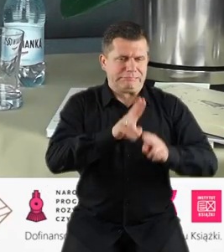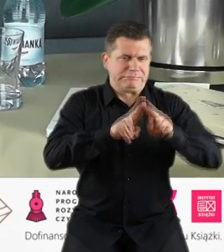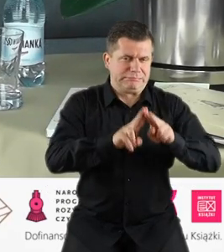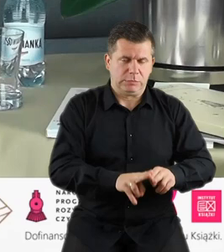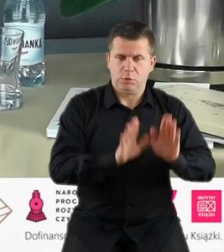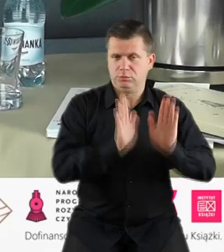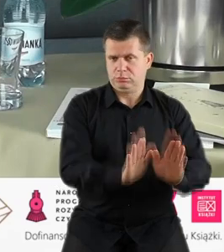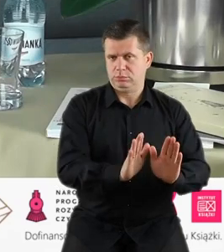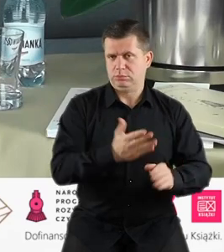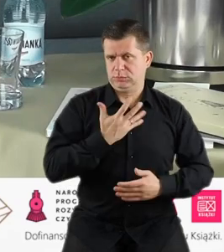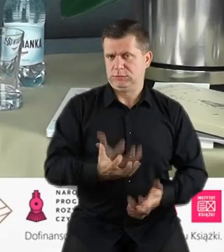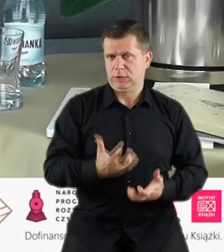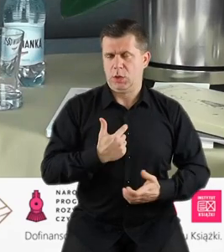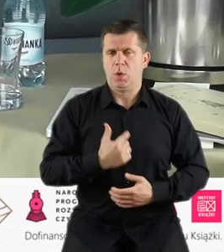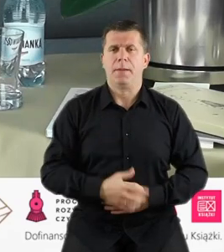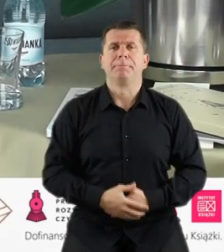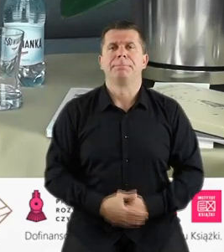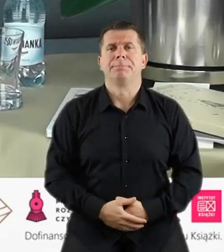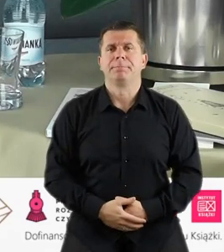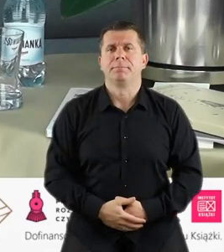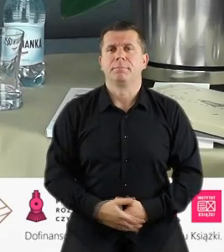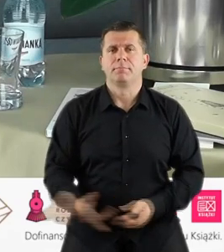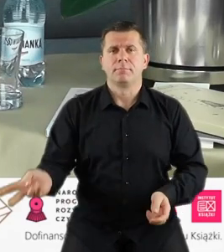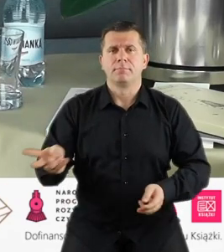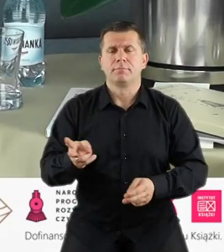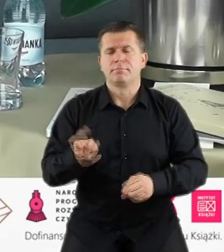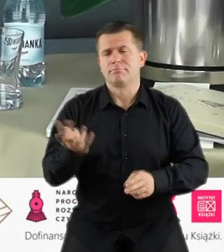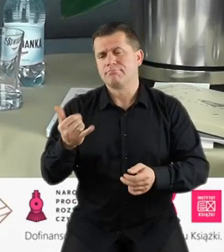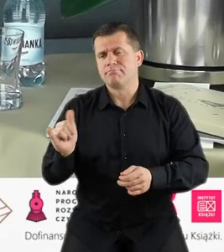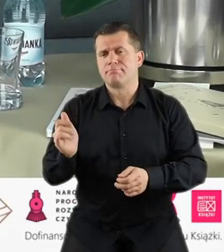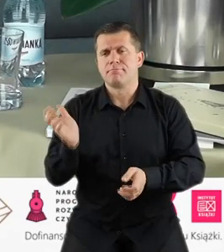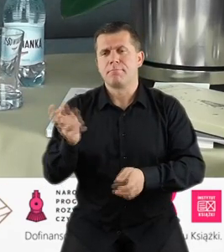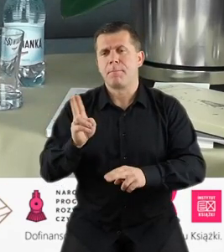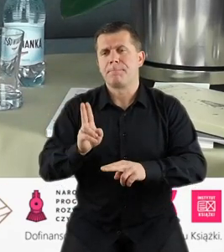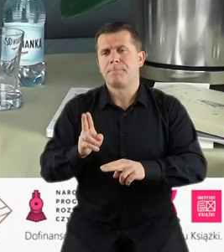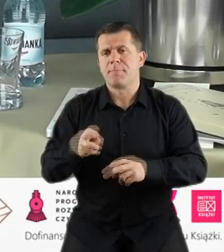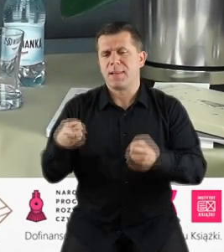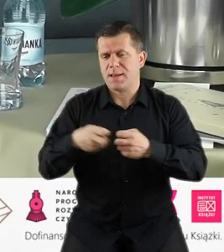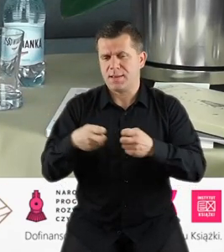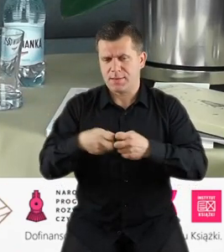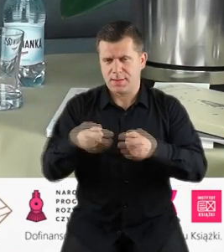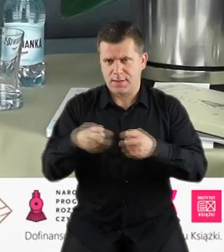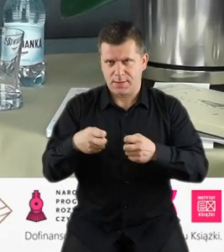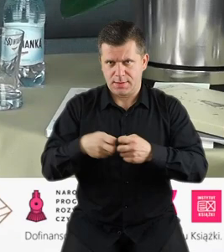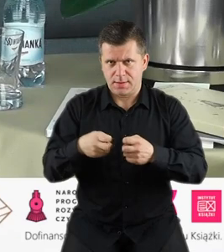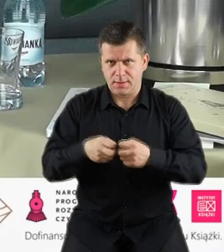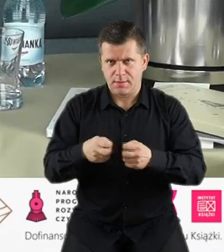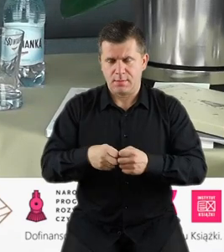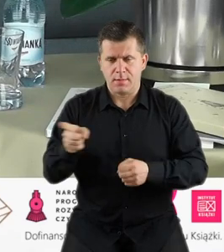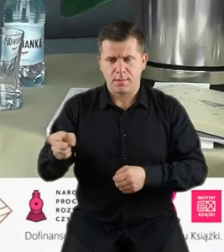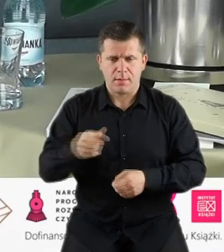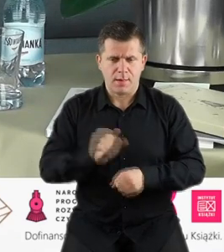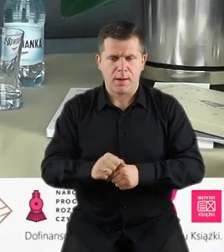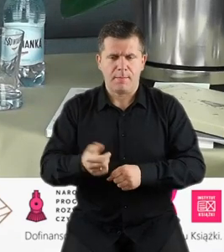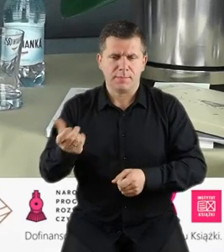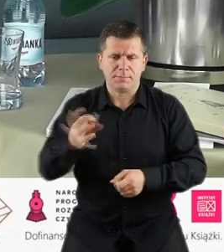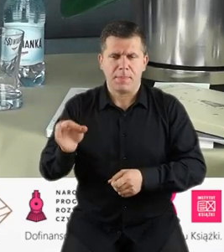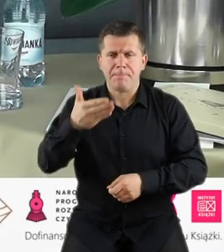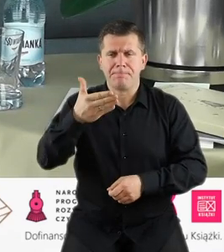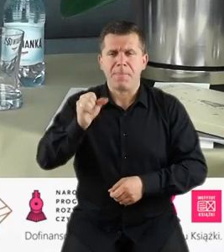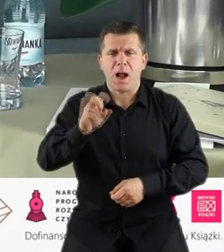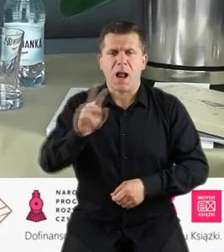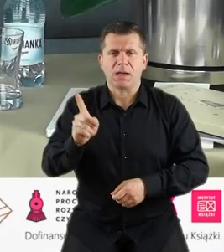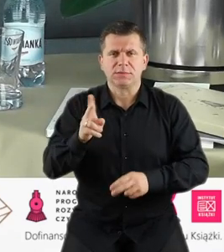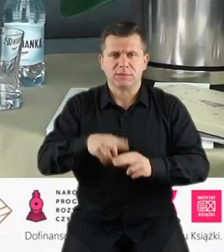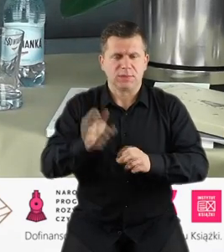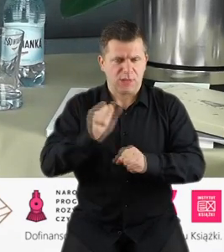tych opowiadaniach w magazynie Wizje. Internetowy to jest. Tak, one są cały czas dostępne w